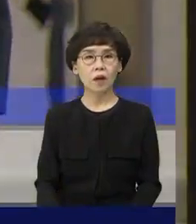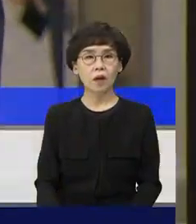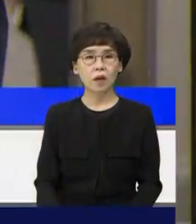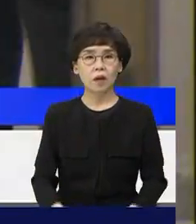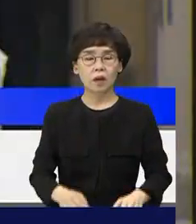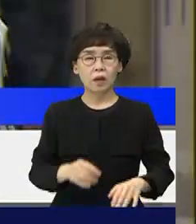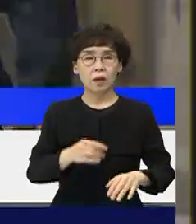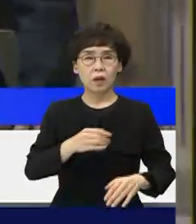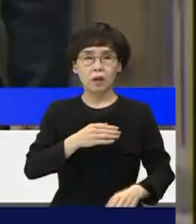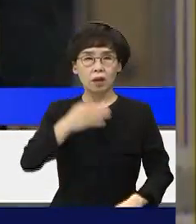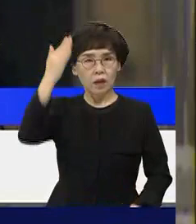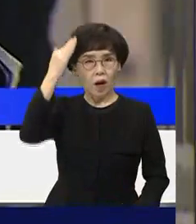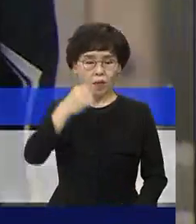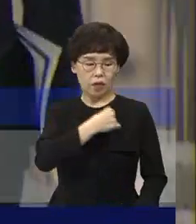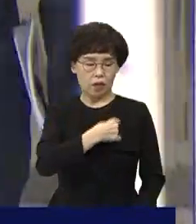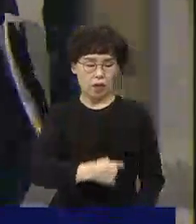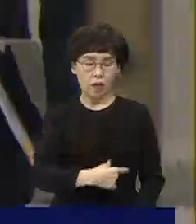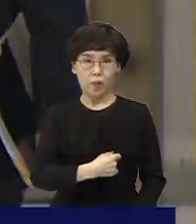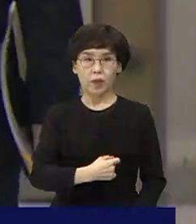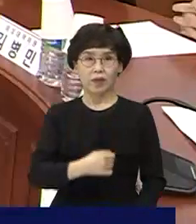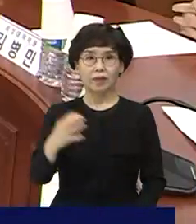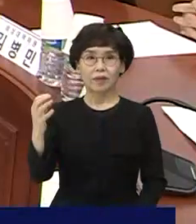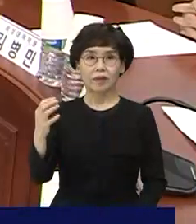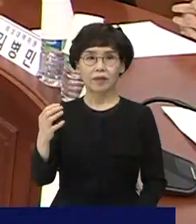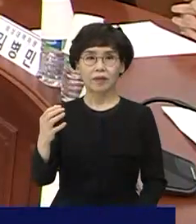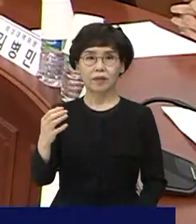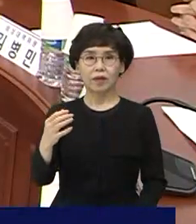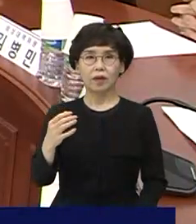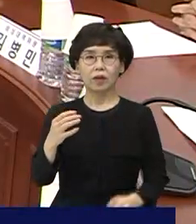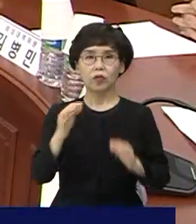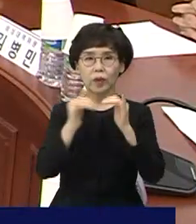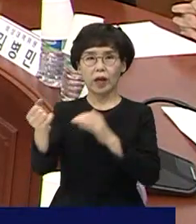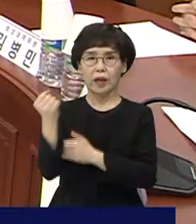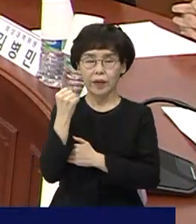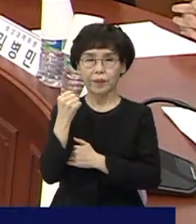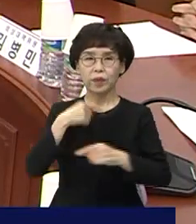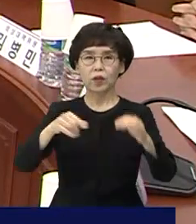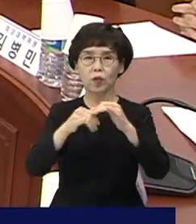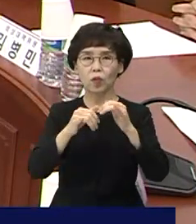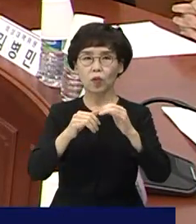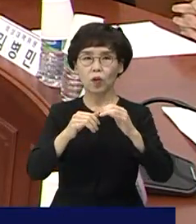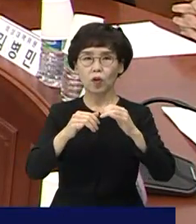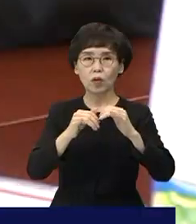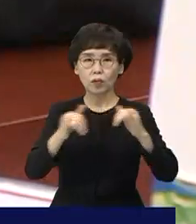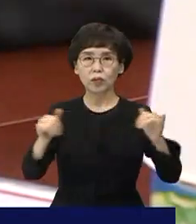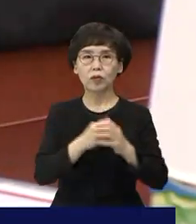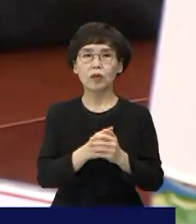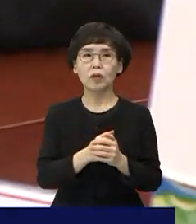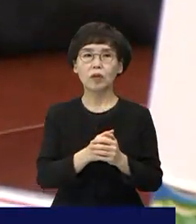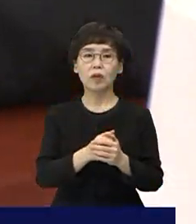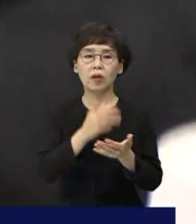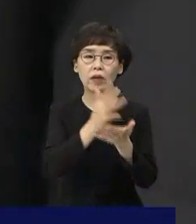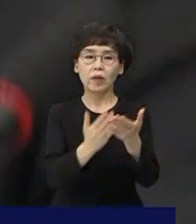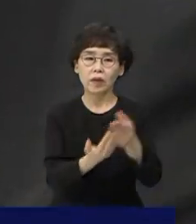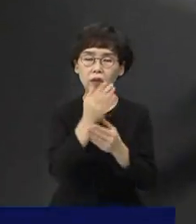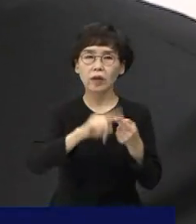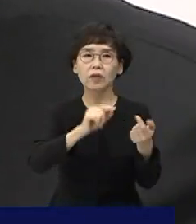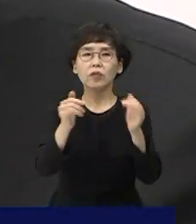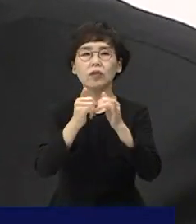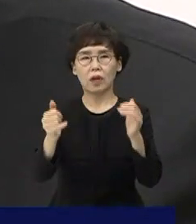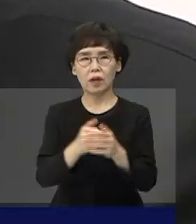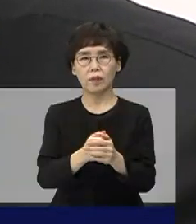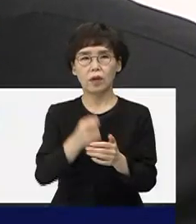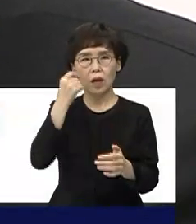가슴에 검은 리본을 달고 입장한 국민의힘 지도부는 이태원 참사 희생자들을 애도하고 유가족에 대한 위로를 전했습니다.